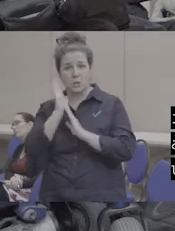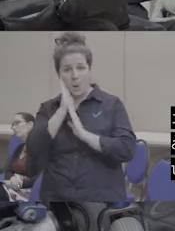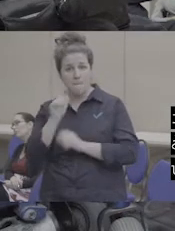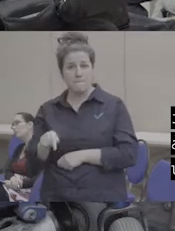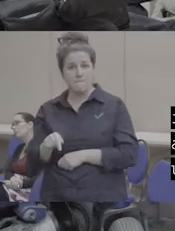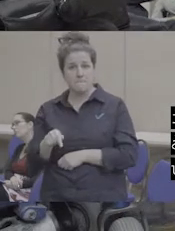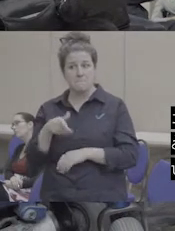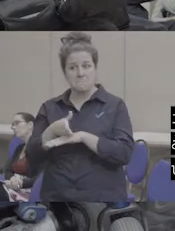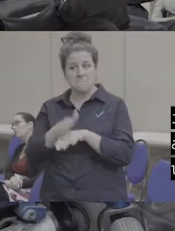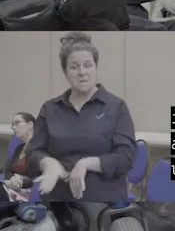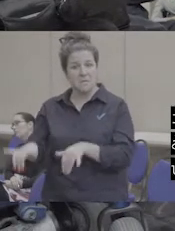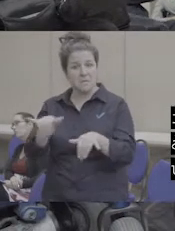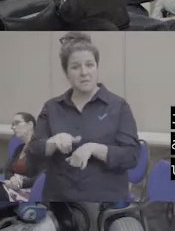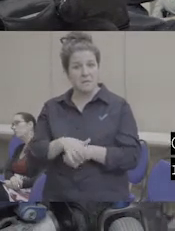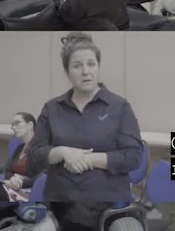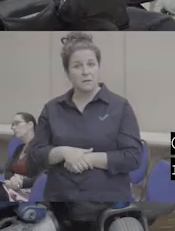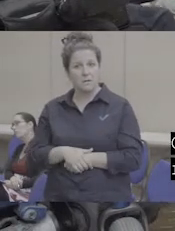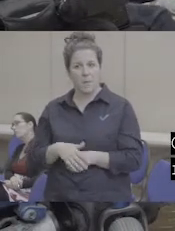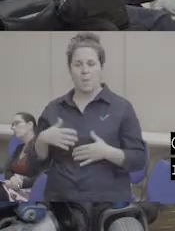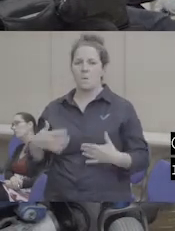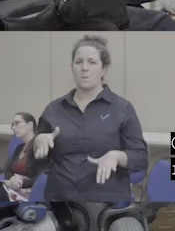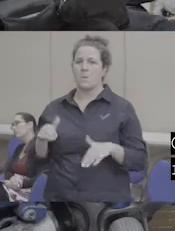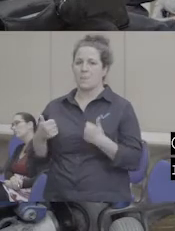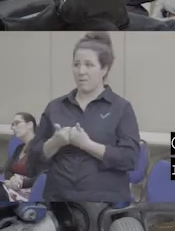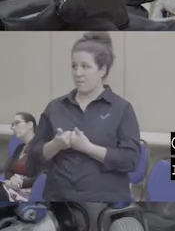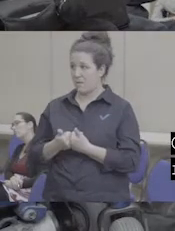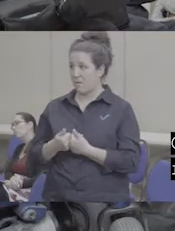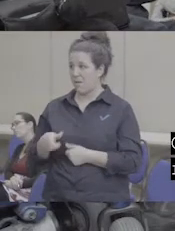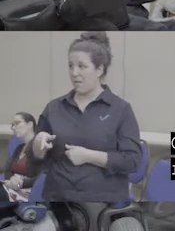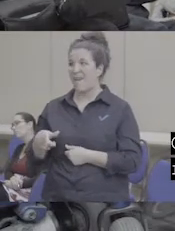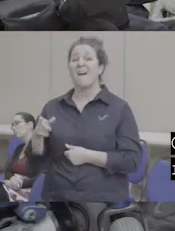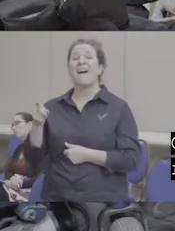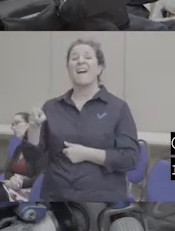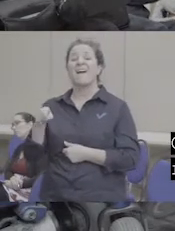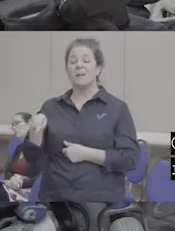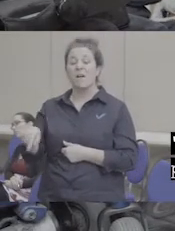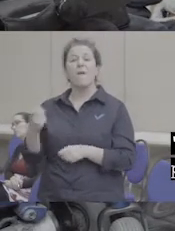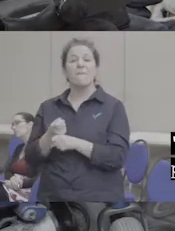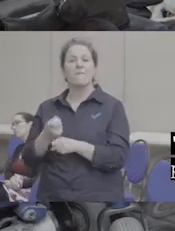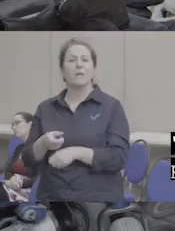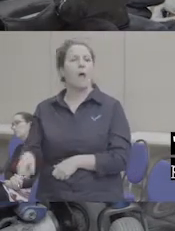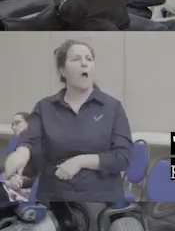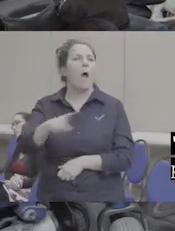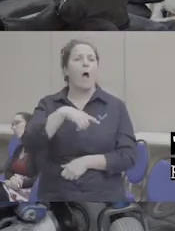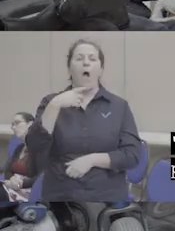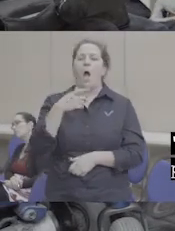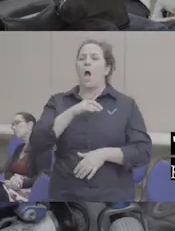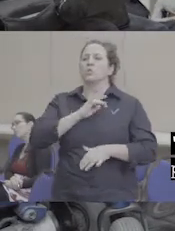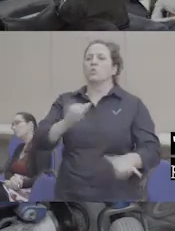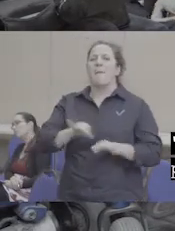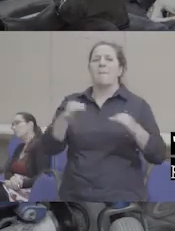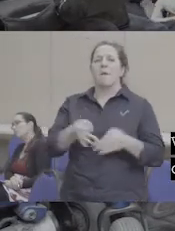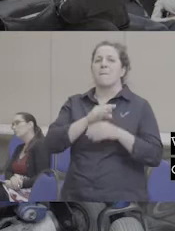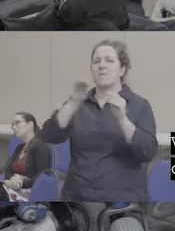coucher, universellement accessible. Puis c'était un défi, hein? Quand ça a été réalisé, on se faisait dire, il n'y aura jamais de famille pour occuper